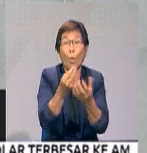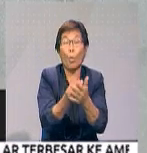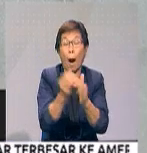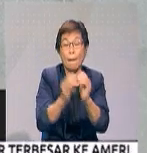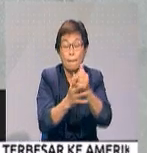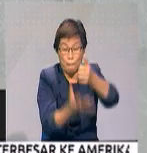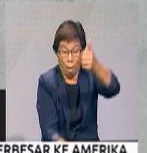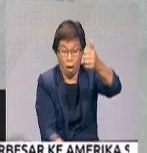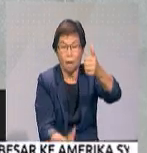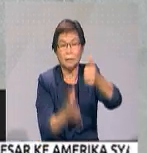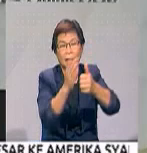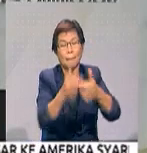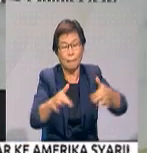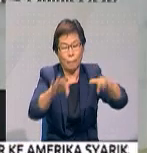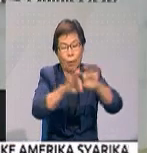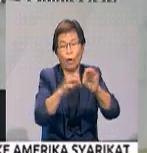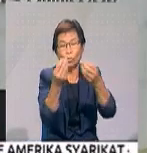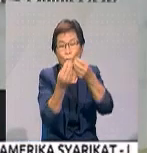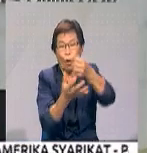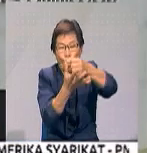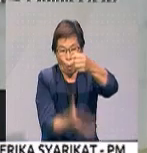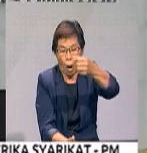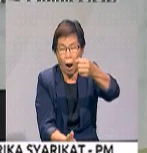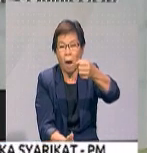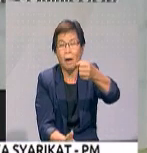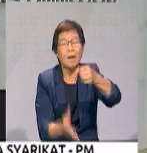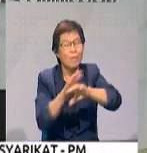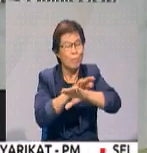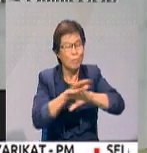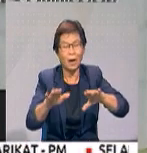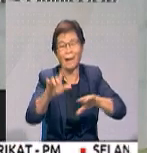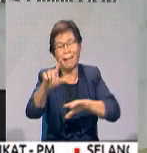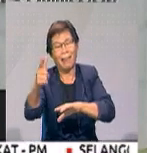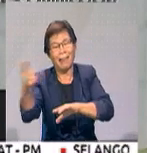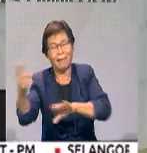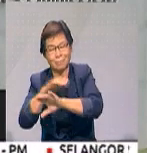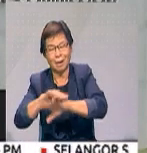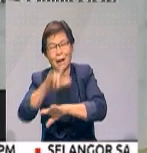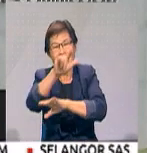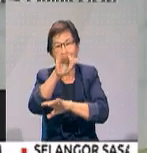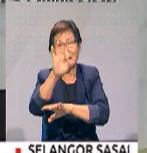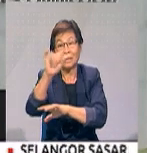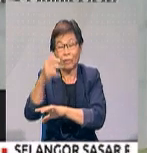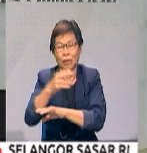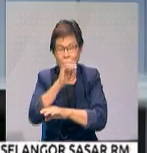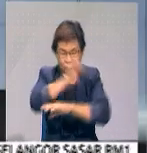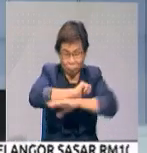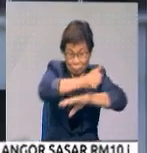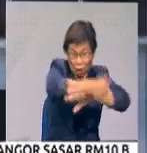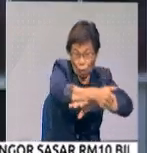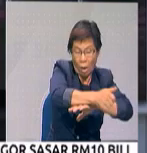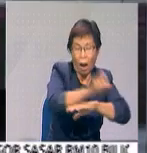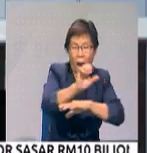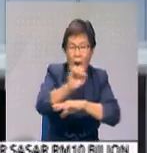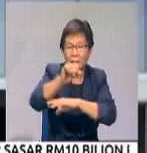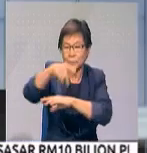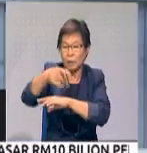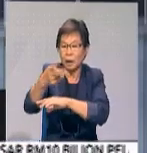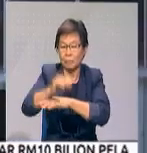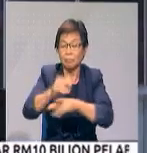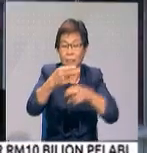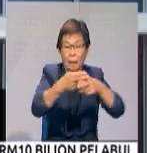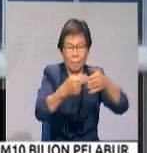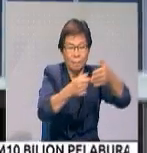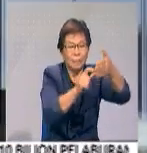dan kriterianya adalah jumlah wang terlibat bukan perkara lain. Latifah mengulas mengenai dakwaan kononnya SPRM